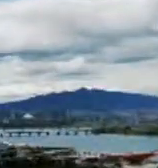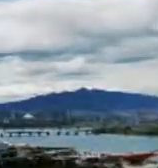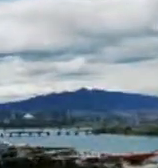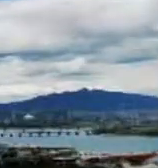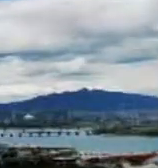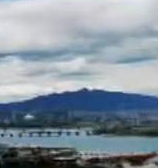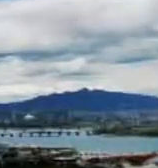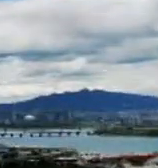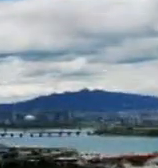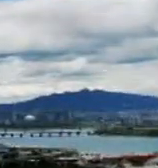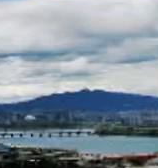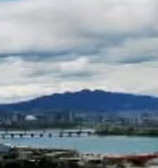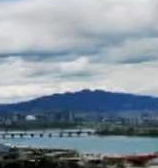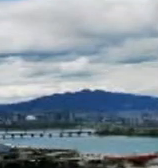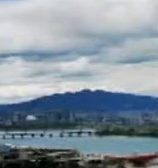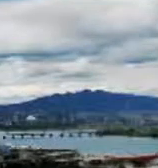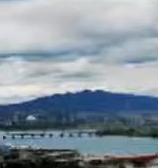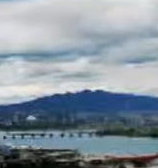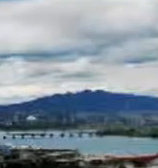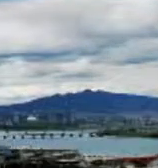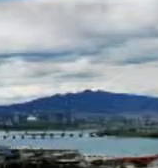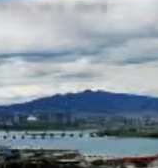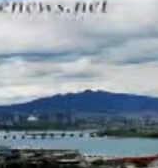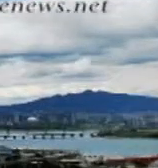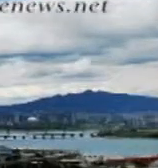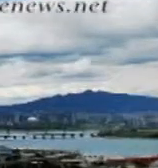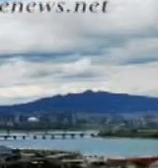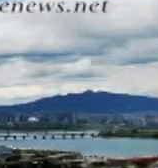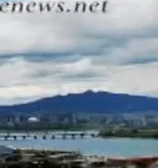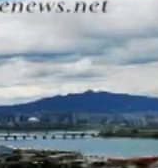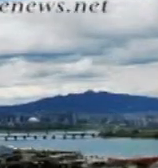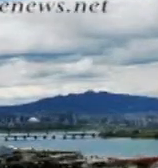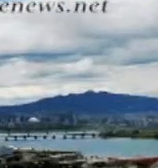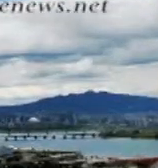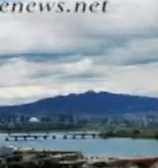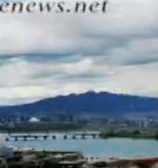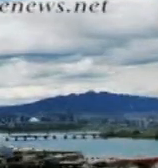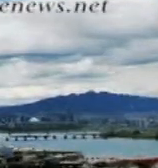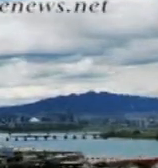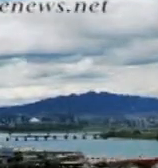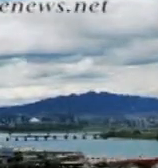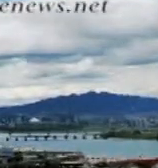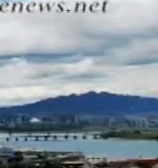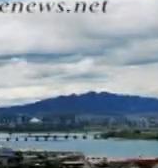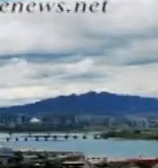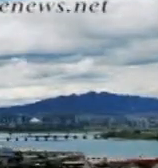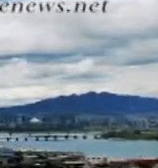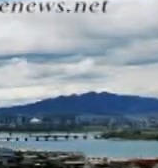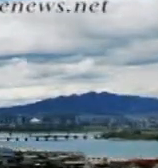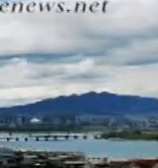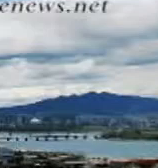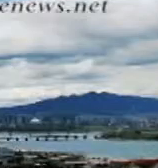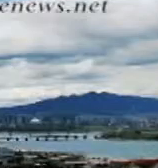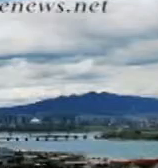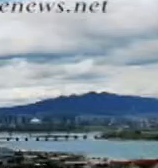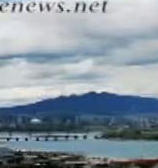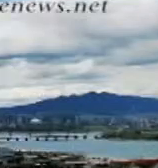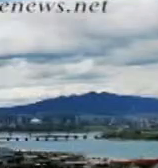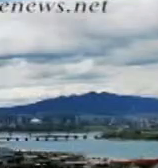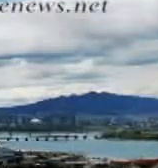있습니다. 여러분의 작은 소리도 크게 듣는 복지신문고, 여러분의 많은 관심 바랍니다.